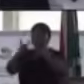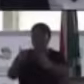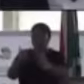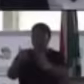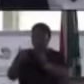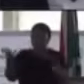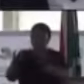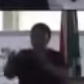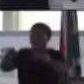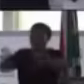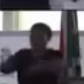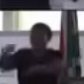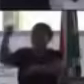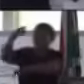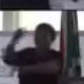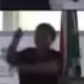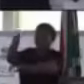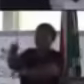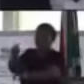kude emakhosini